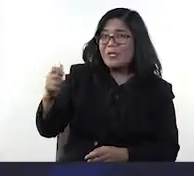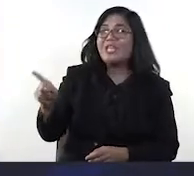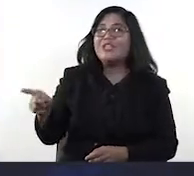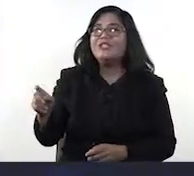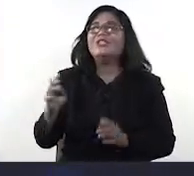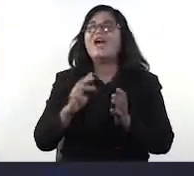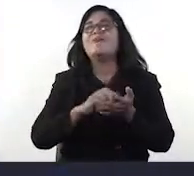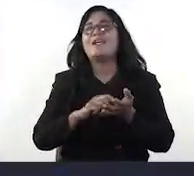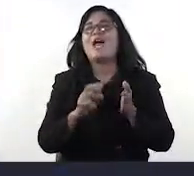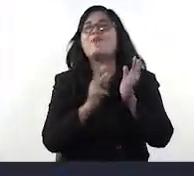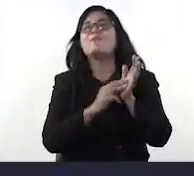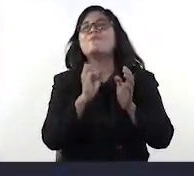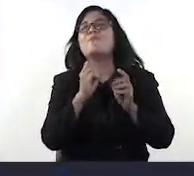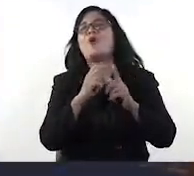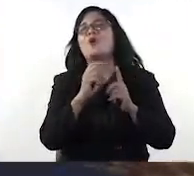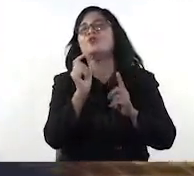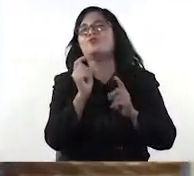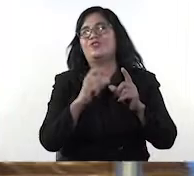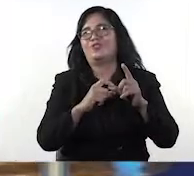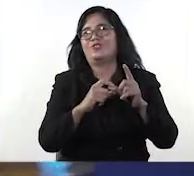modus Lu modus